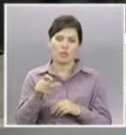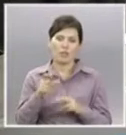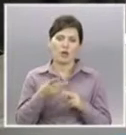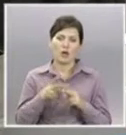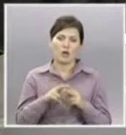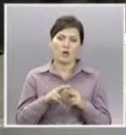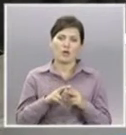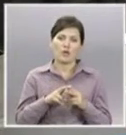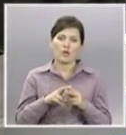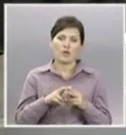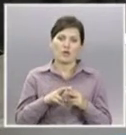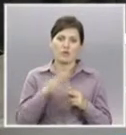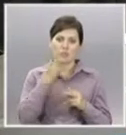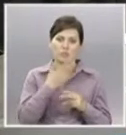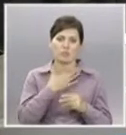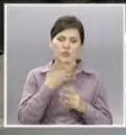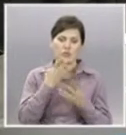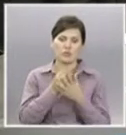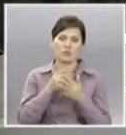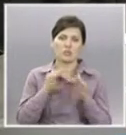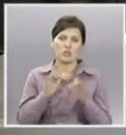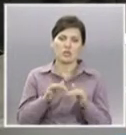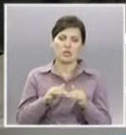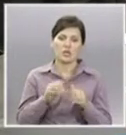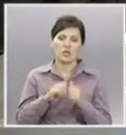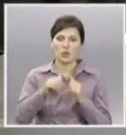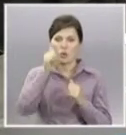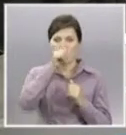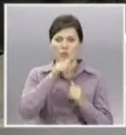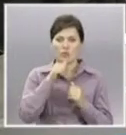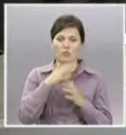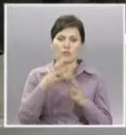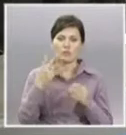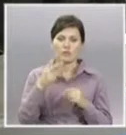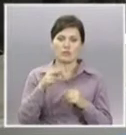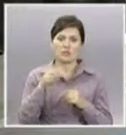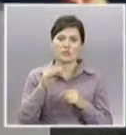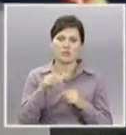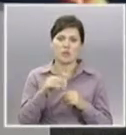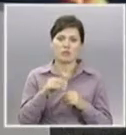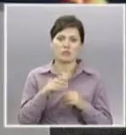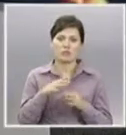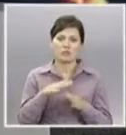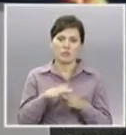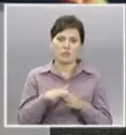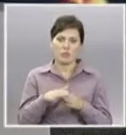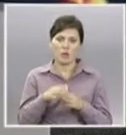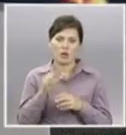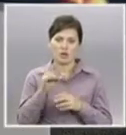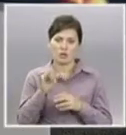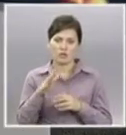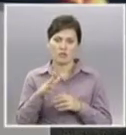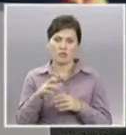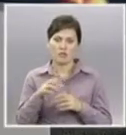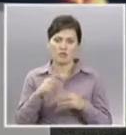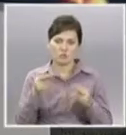можем так сказать, фанатики своего дела. Ежегодно мы более 20 тысяч осуществляем архивные справки,